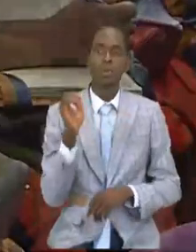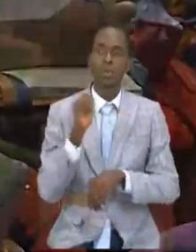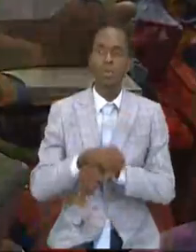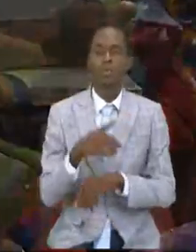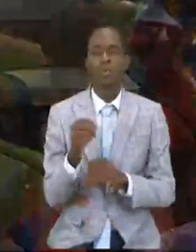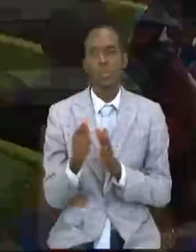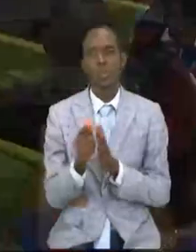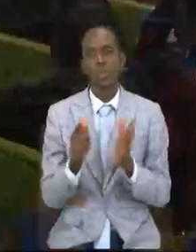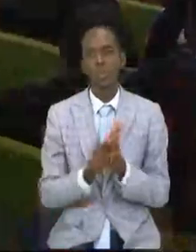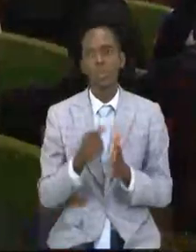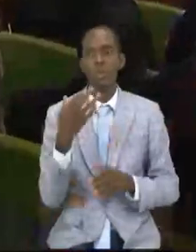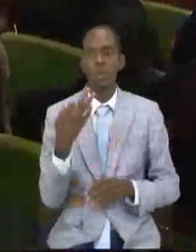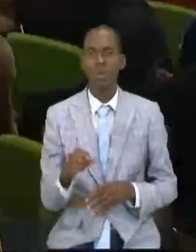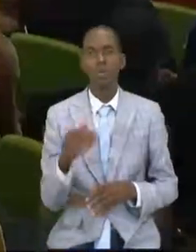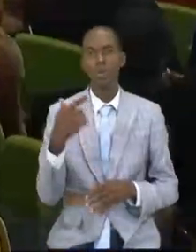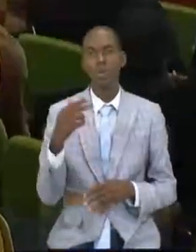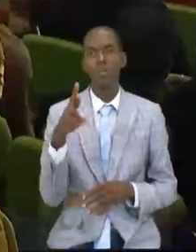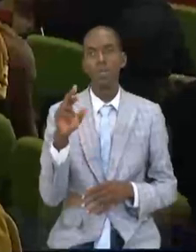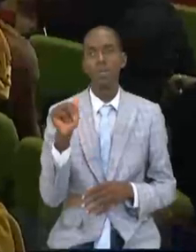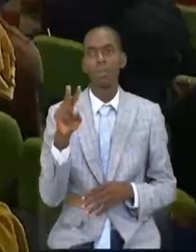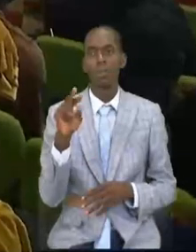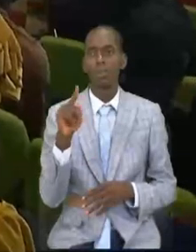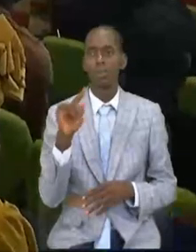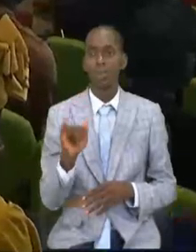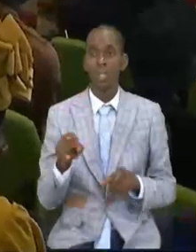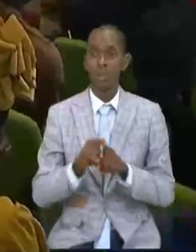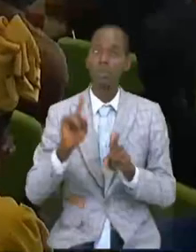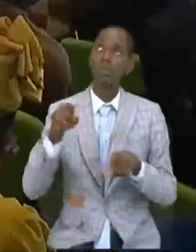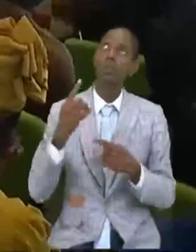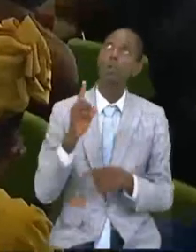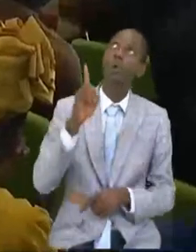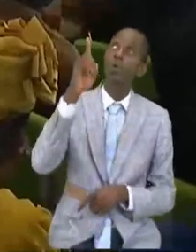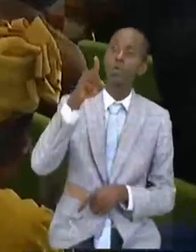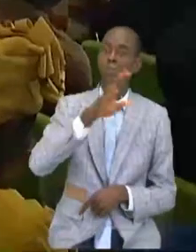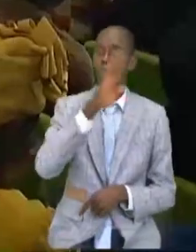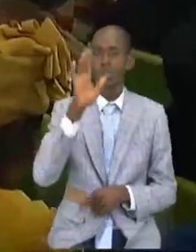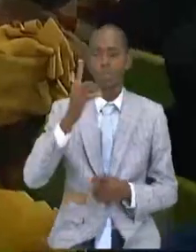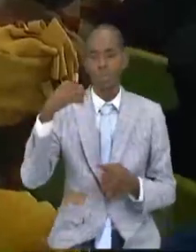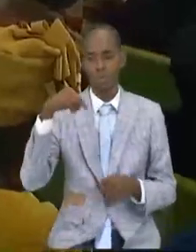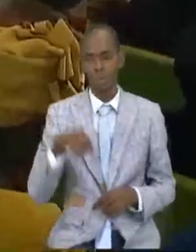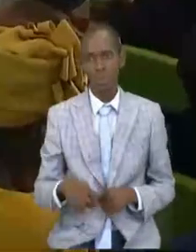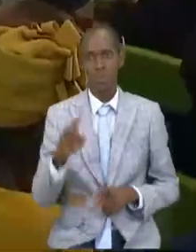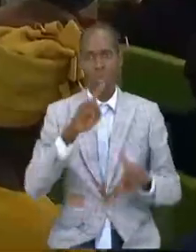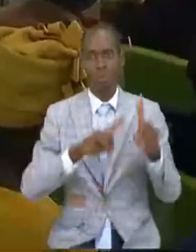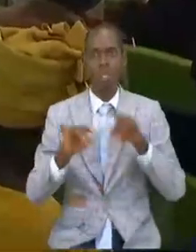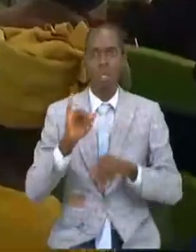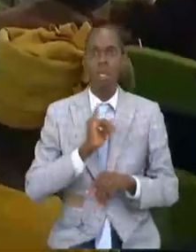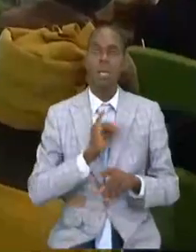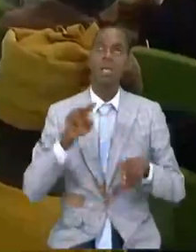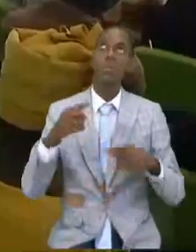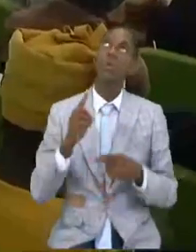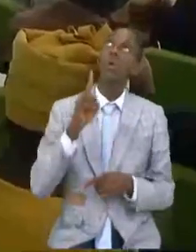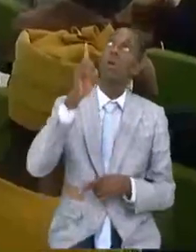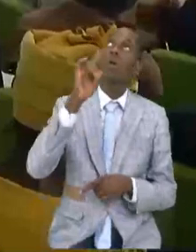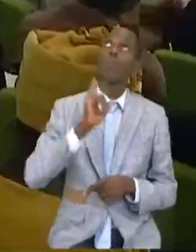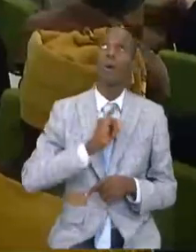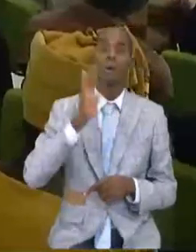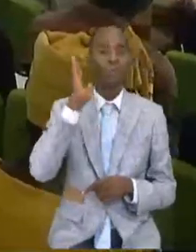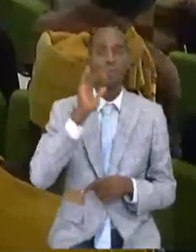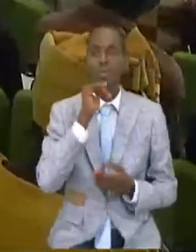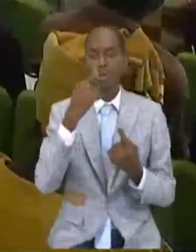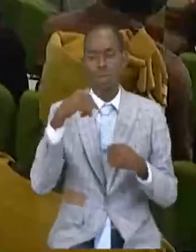et tu triomphes de la loi de gravité. Tu montes, tu ne descends plus. Je monte, je ne vais pas